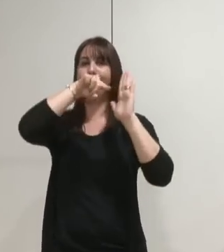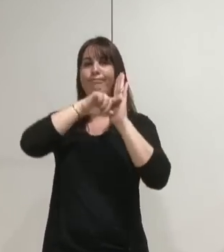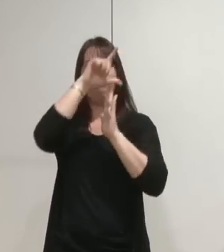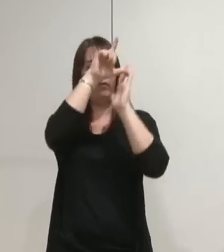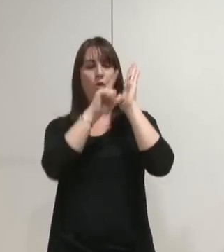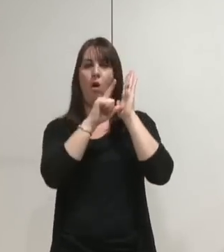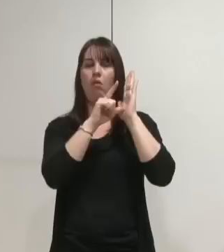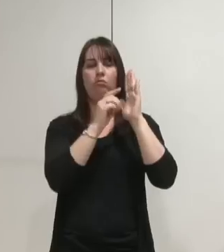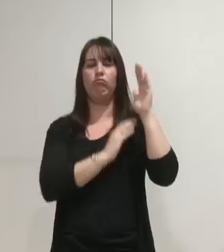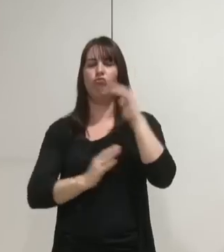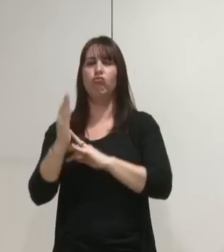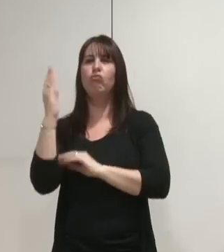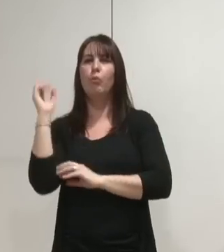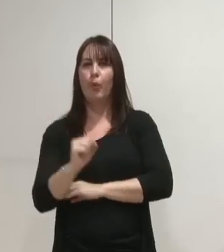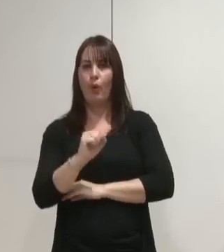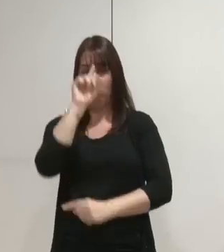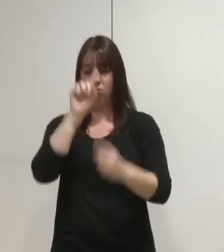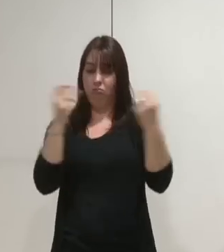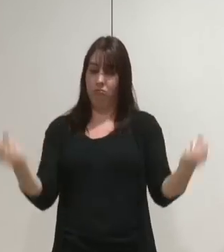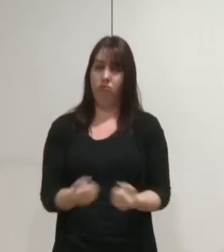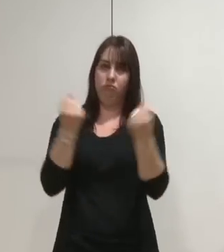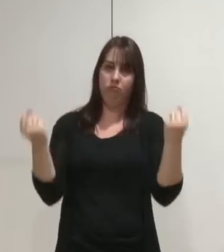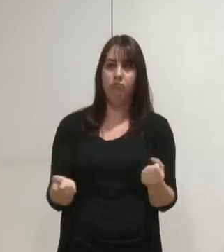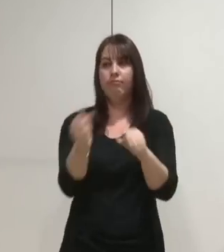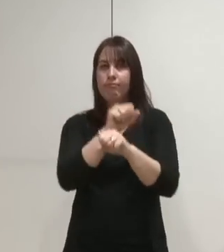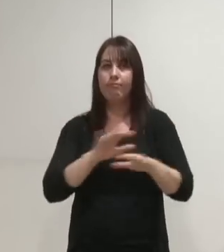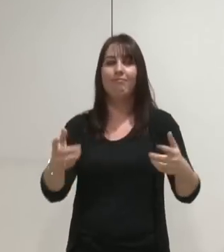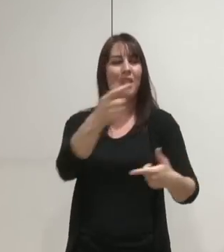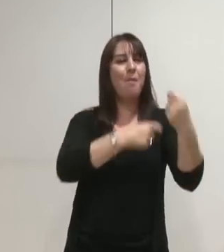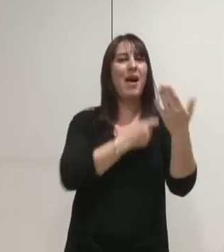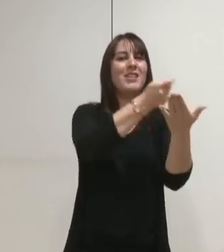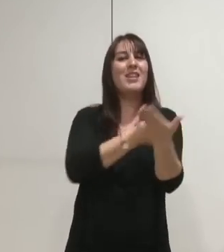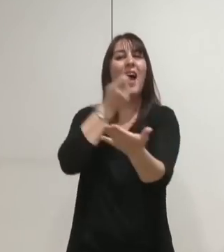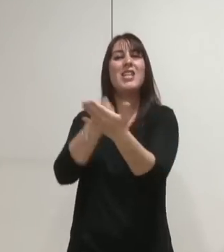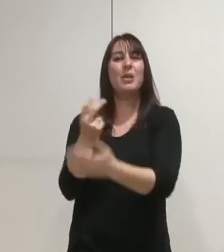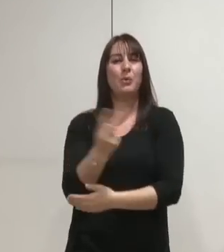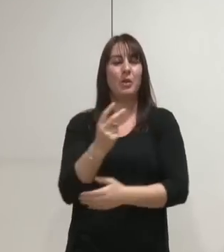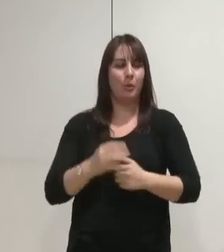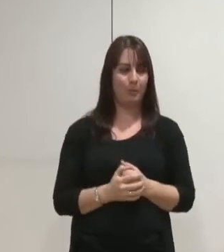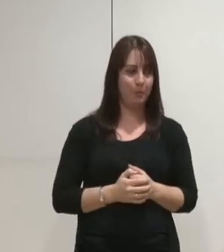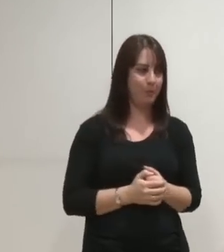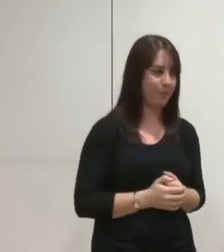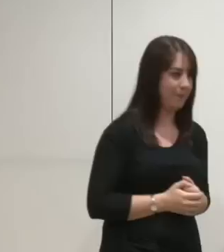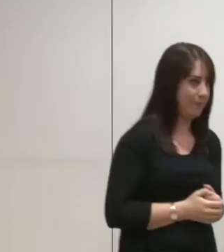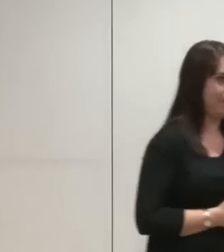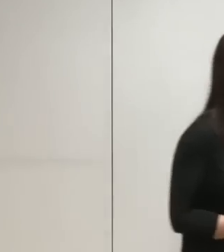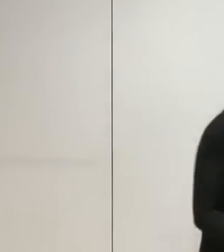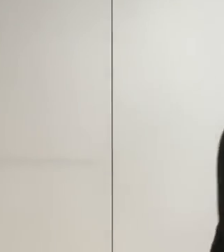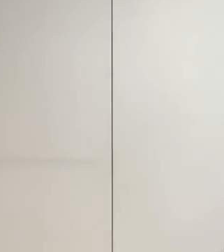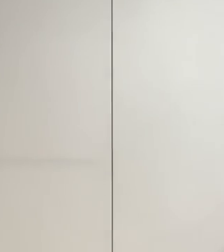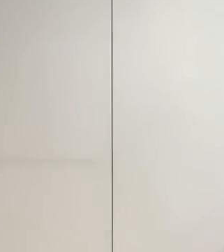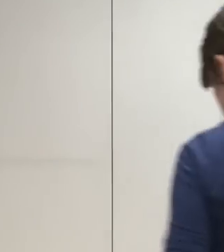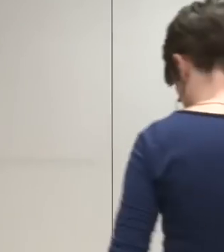réglementaire pour assurer la publicité des marchés en question pourquoi je vous pose ces questions